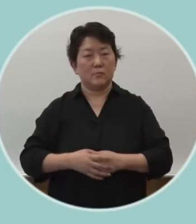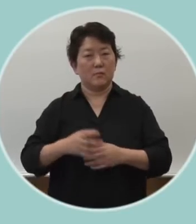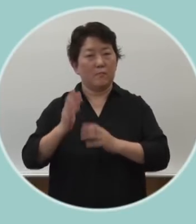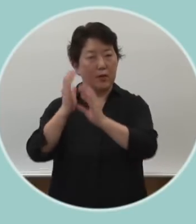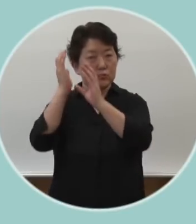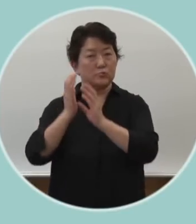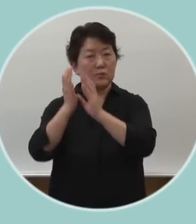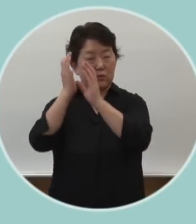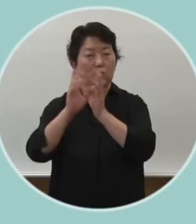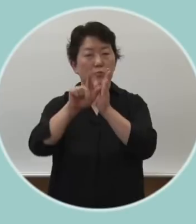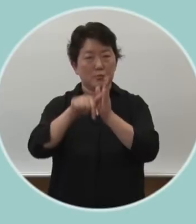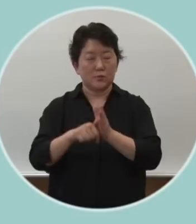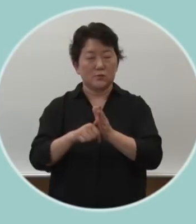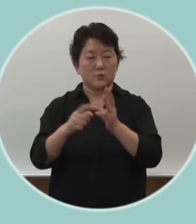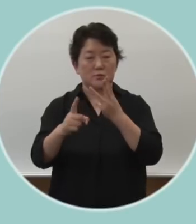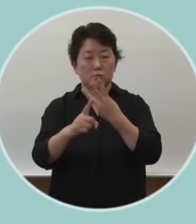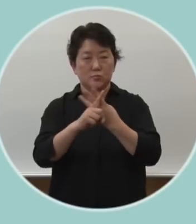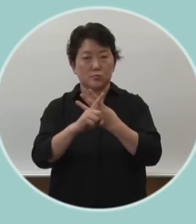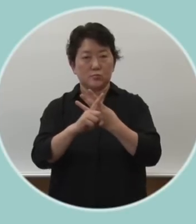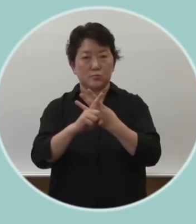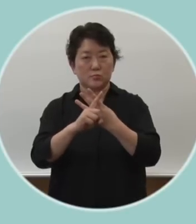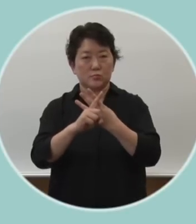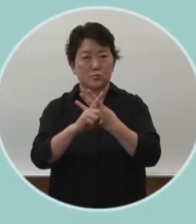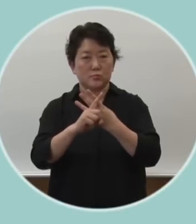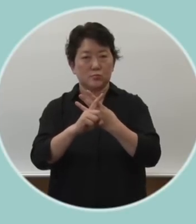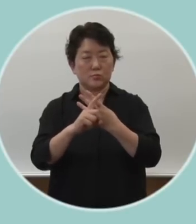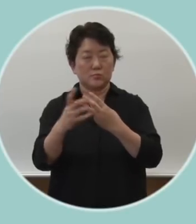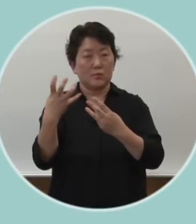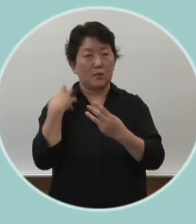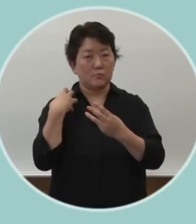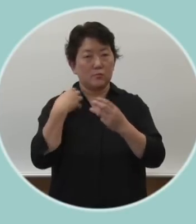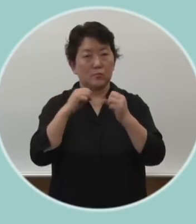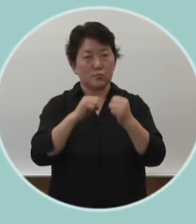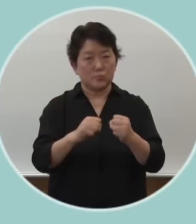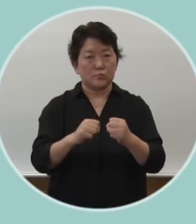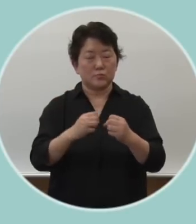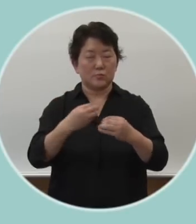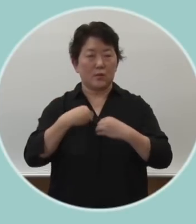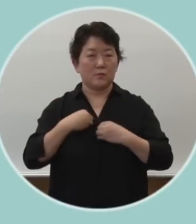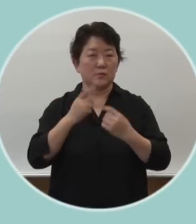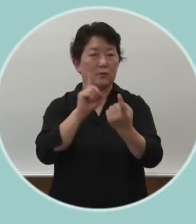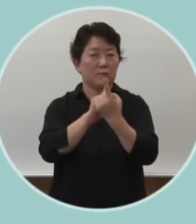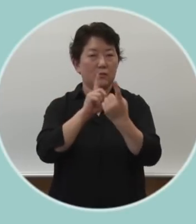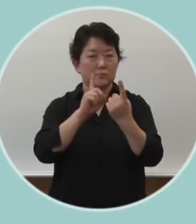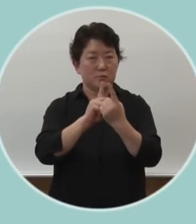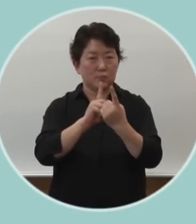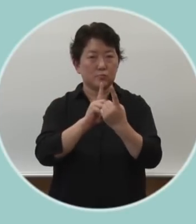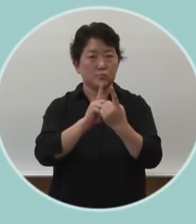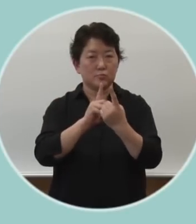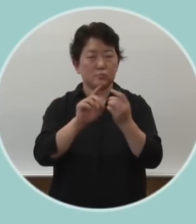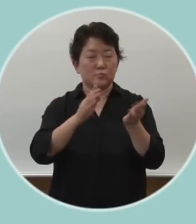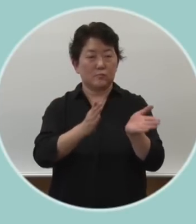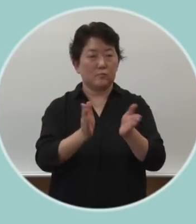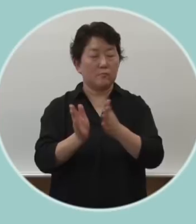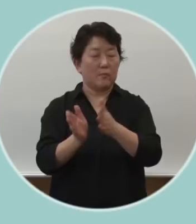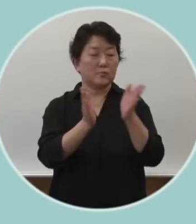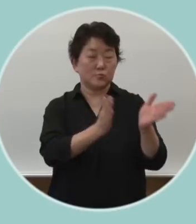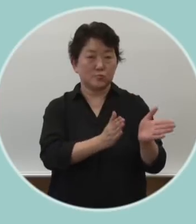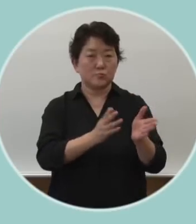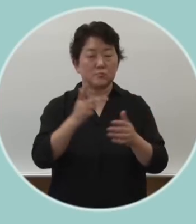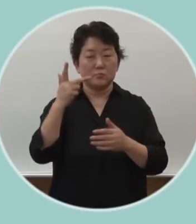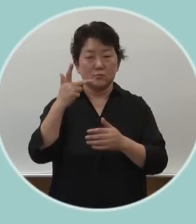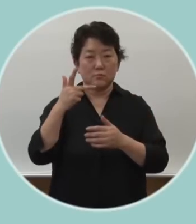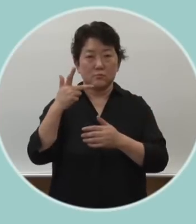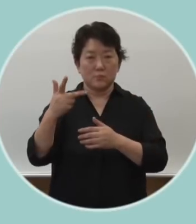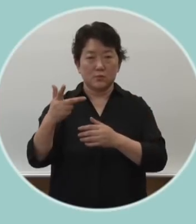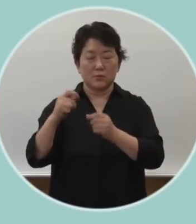日は主催者側で対応する感染対策の呼びかけとは別に、県今治